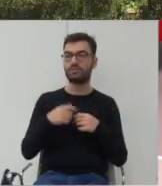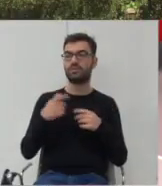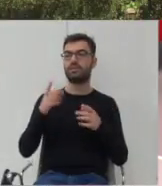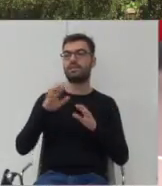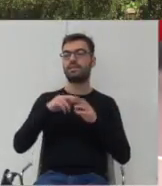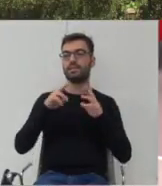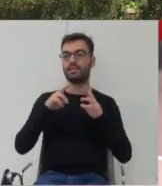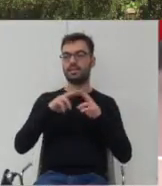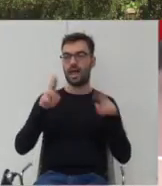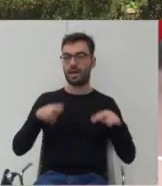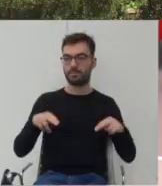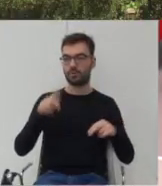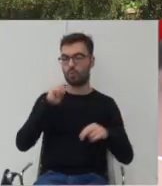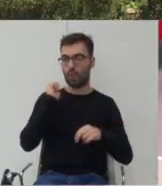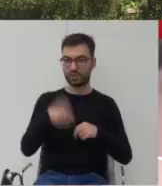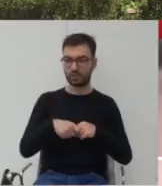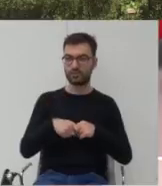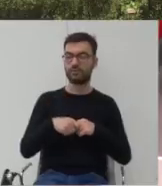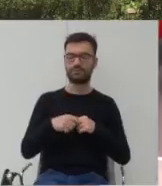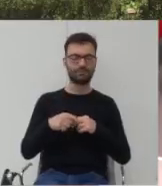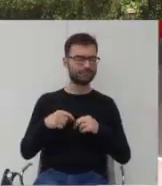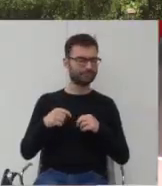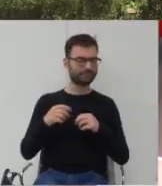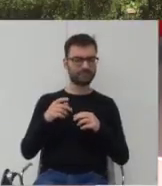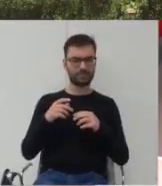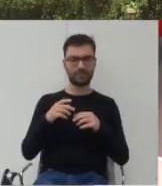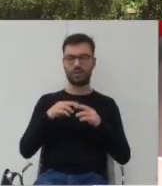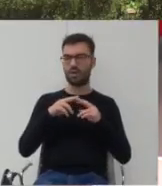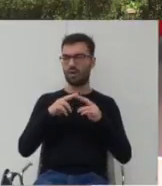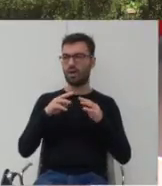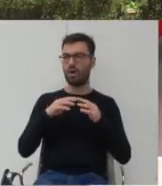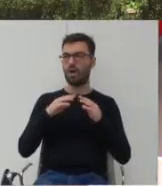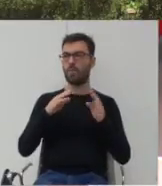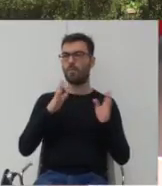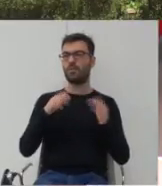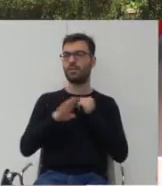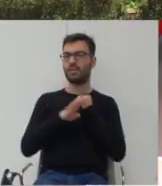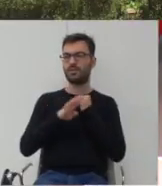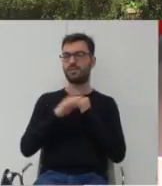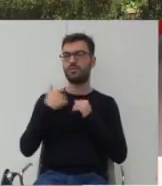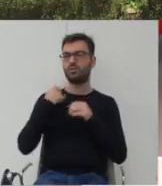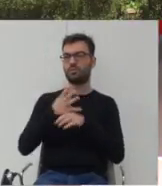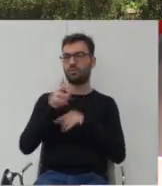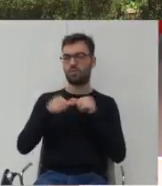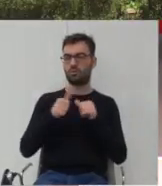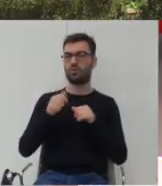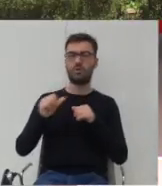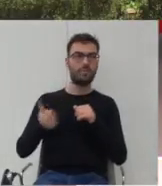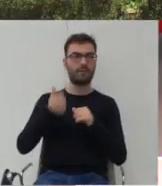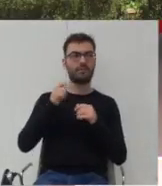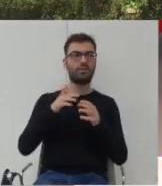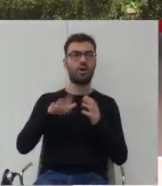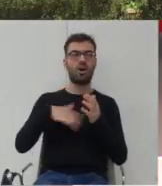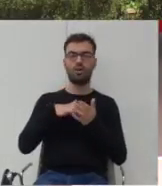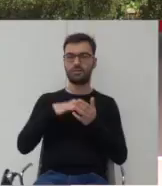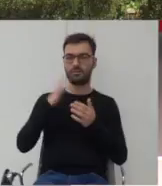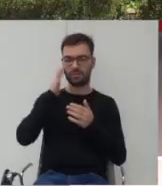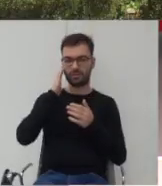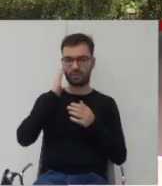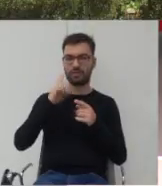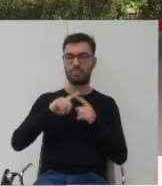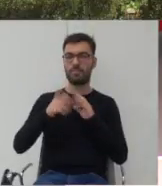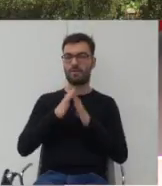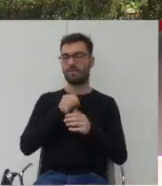Zamku Jazdowskiego. Osiedle drewnianych domków powstało w 1945 roku jako pierwsze osiedle mieszkaniowe w